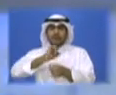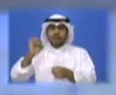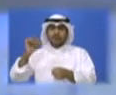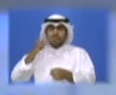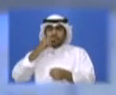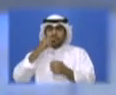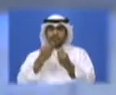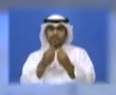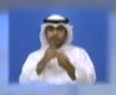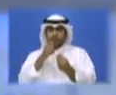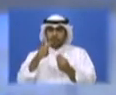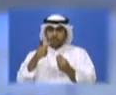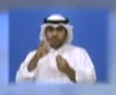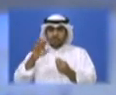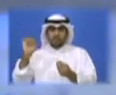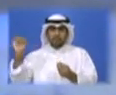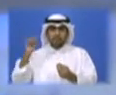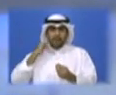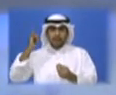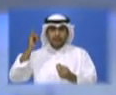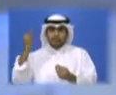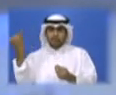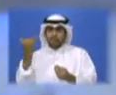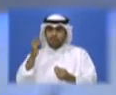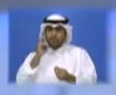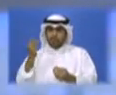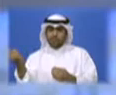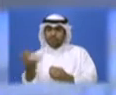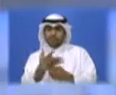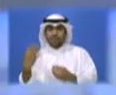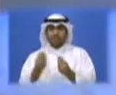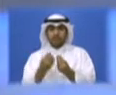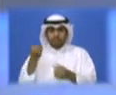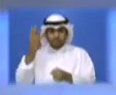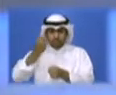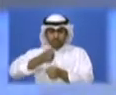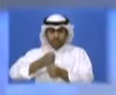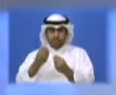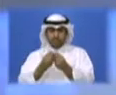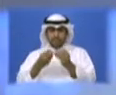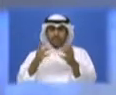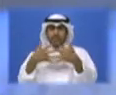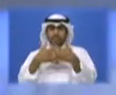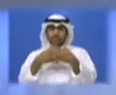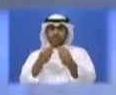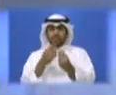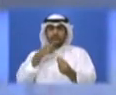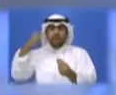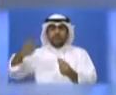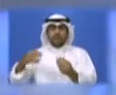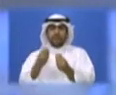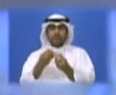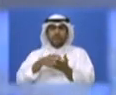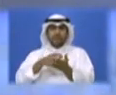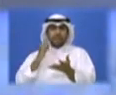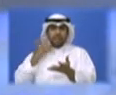قالت إن الجانب العربي يعير أهمية الاطلاع على فرص الاستثمار والمشاريع المشتركة بين العالم العربي وروسيا والتفاعل